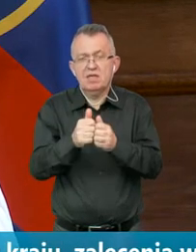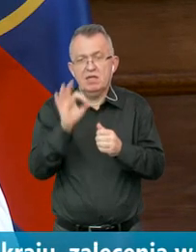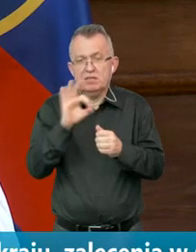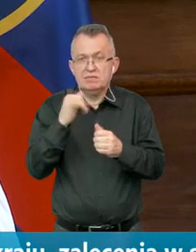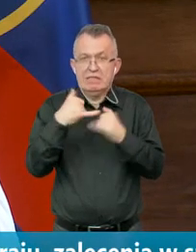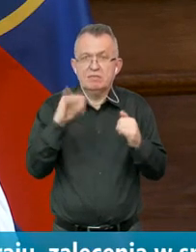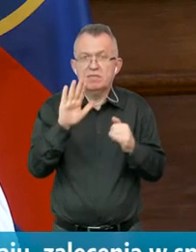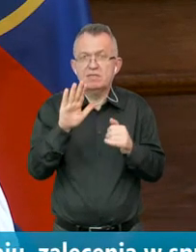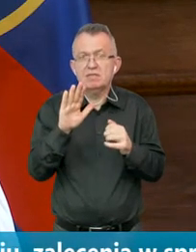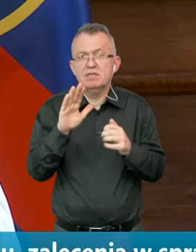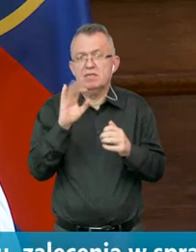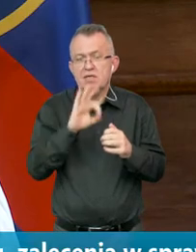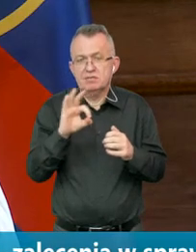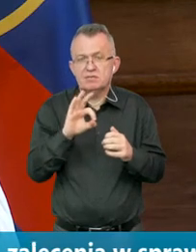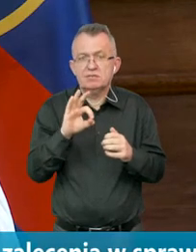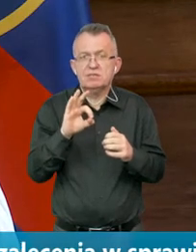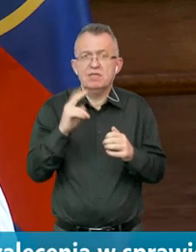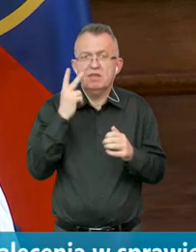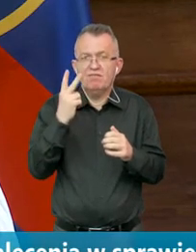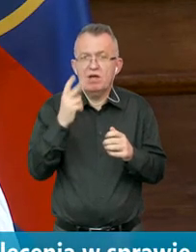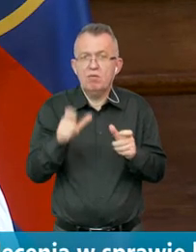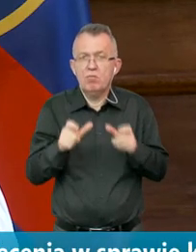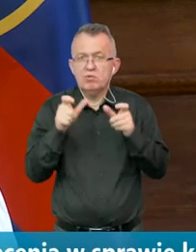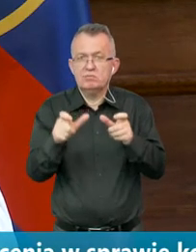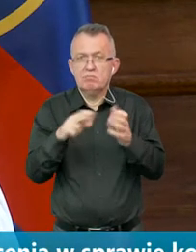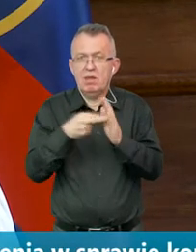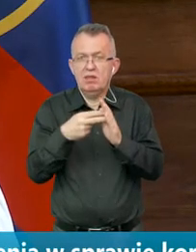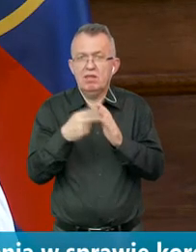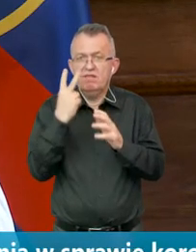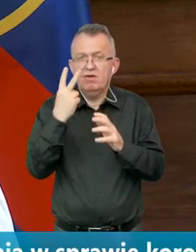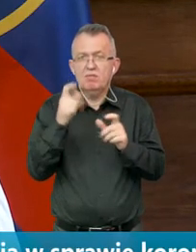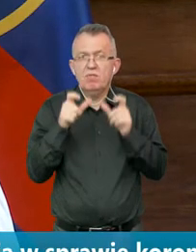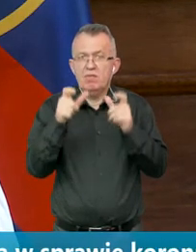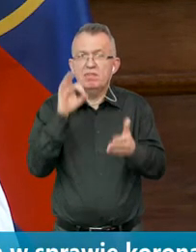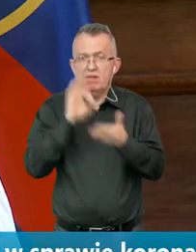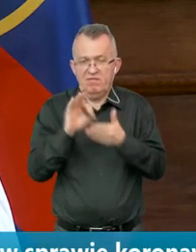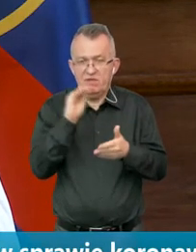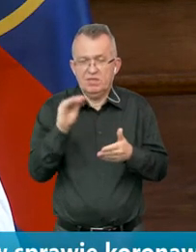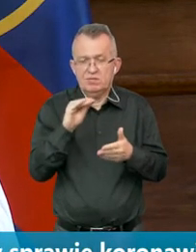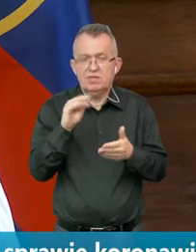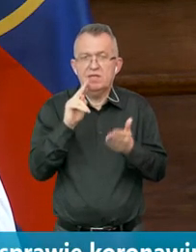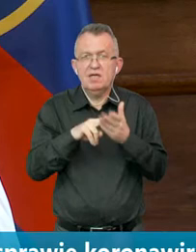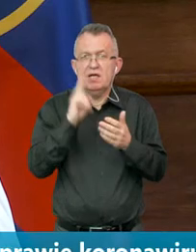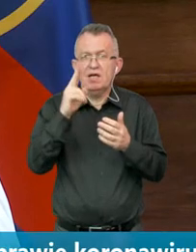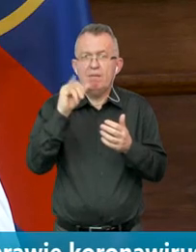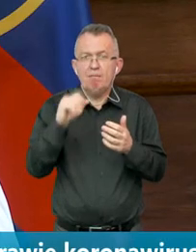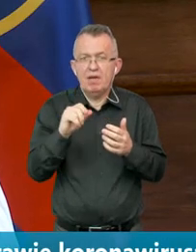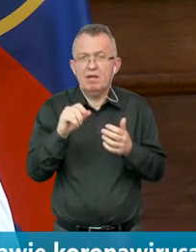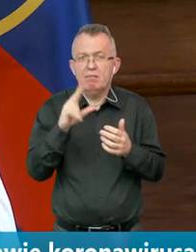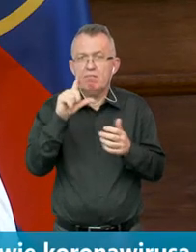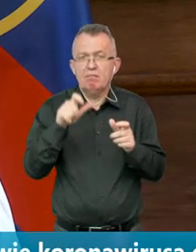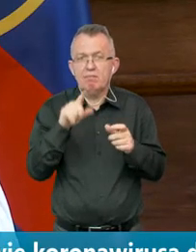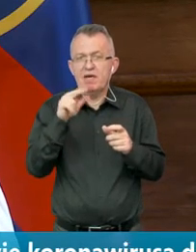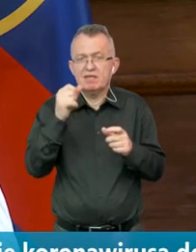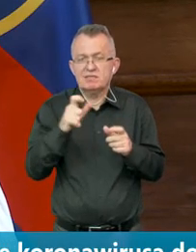jeszcze, powiem, przynajmniej dwa mosty, a właściwie dwa mosty na pewno, na Kępę Parnicką.